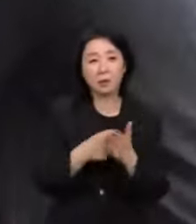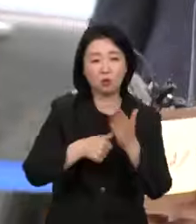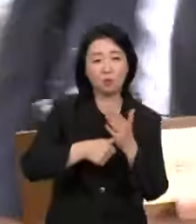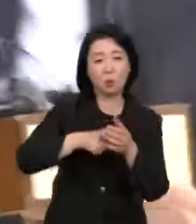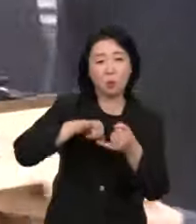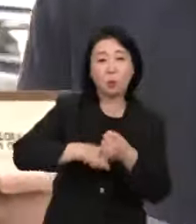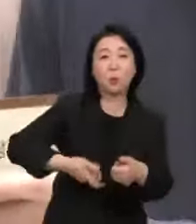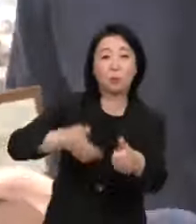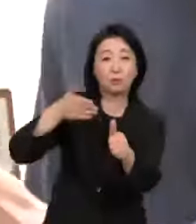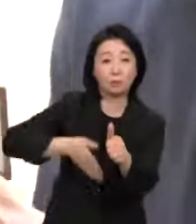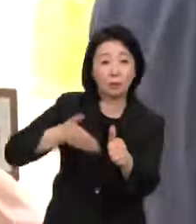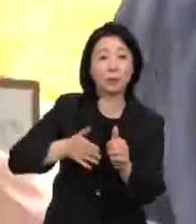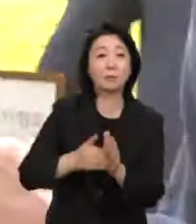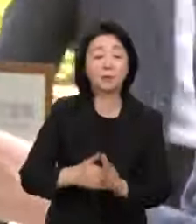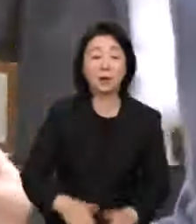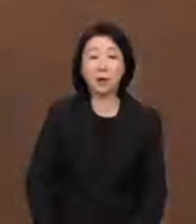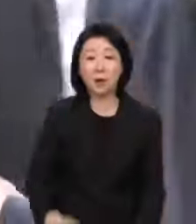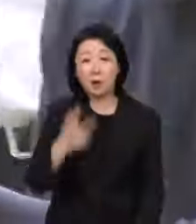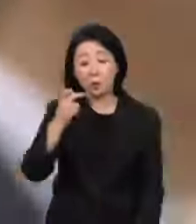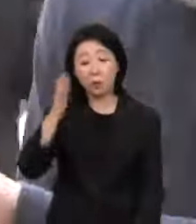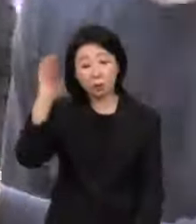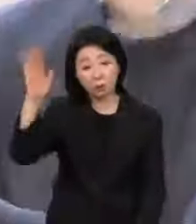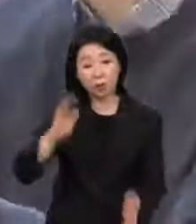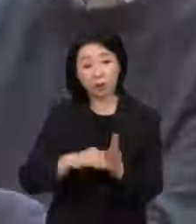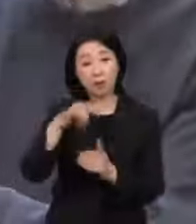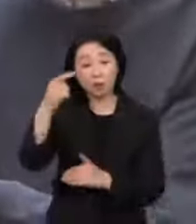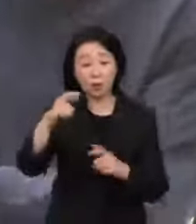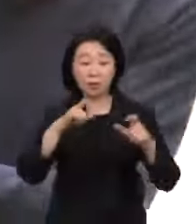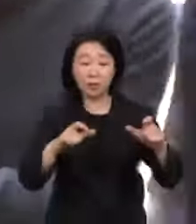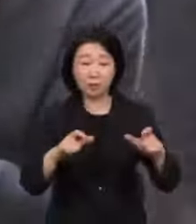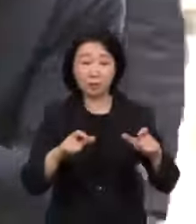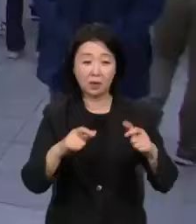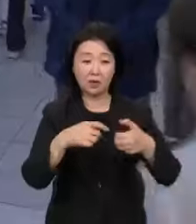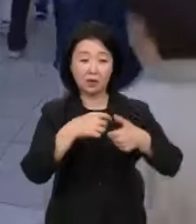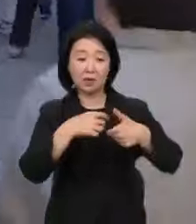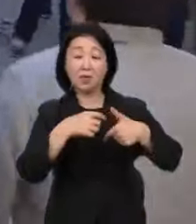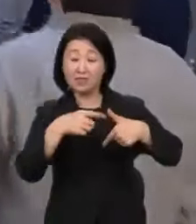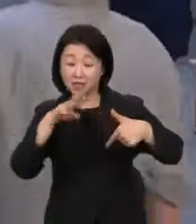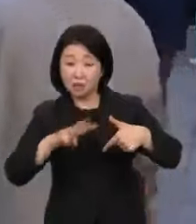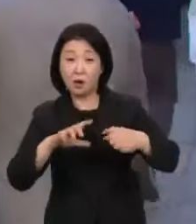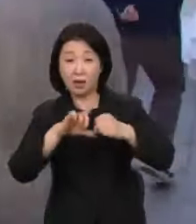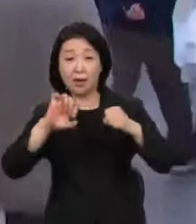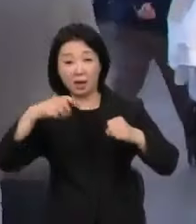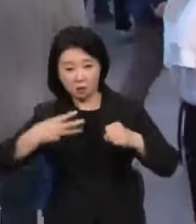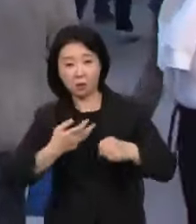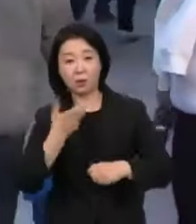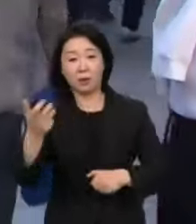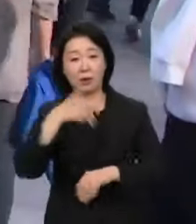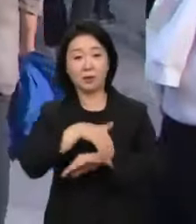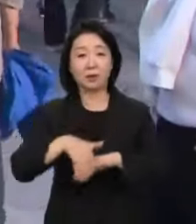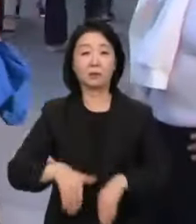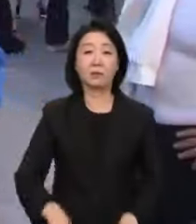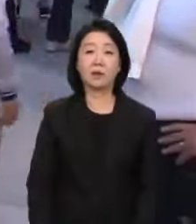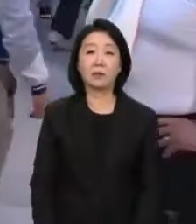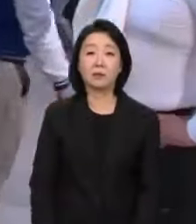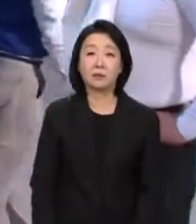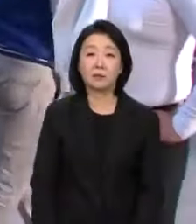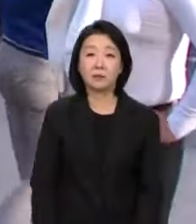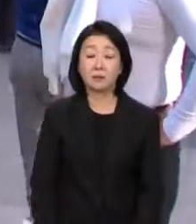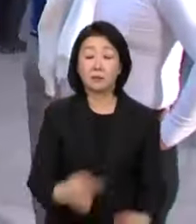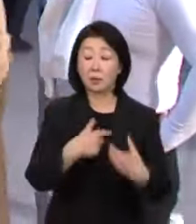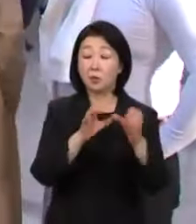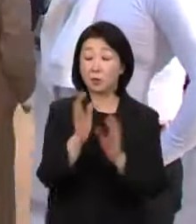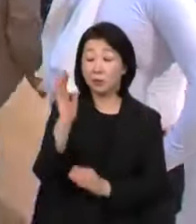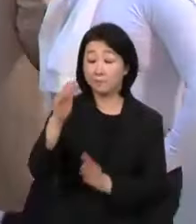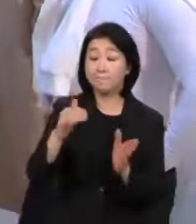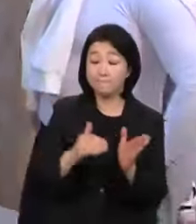당부했습니다. 이 대표는 오늘 용산 유세를 마친 뒤 지역구인 인천 계양 을로 이동합니다. 네, 민주당 이재명 대표의 유세